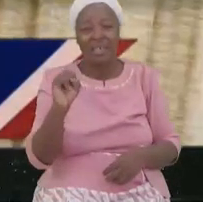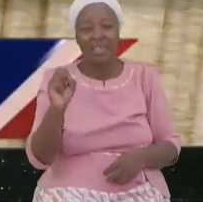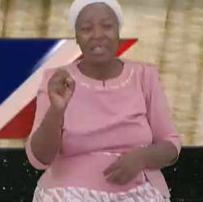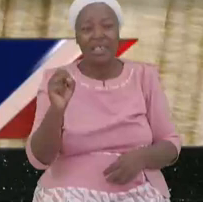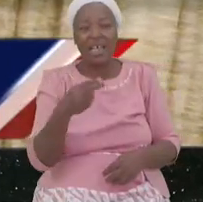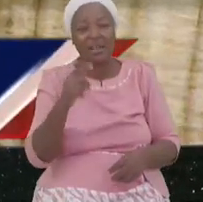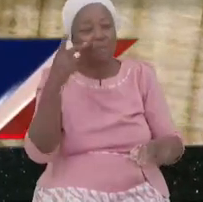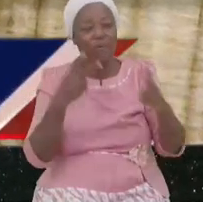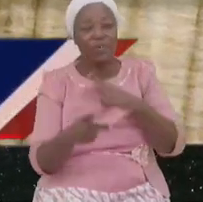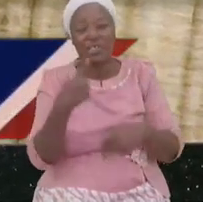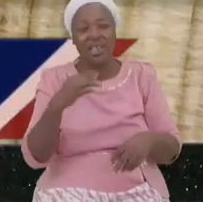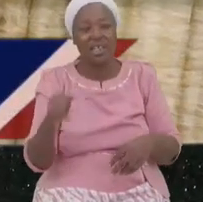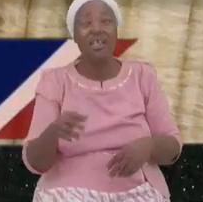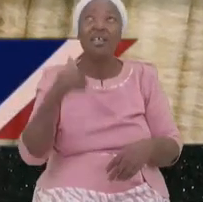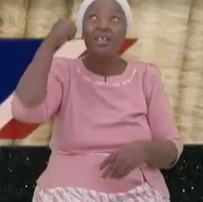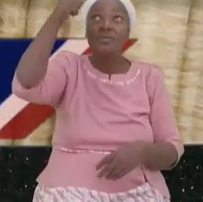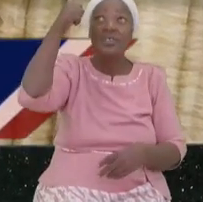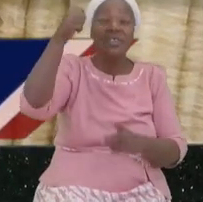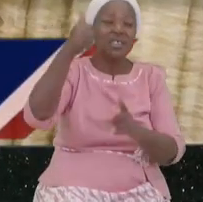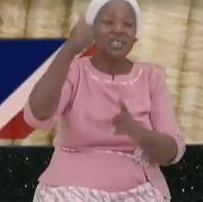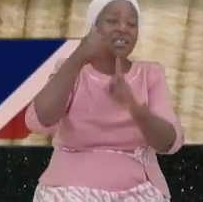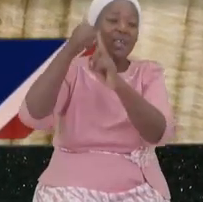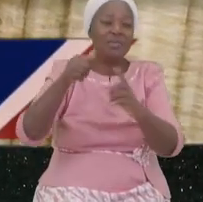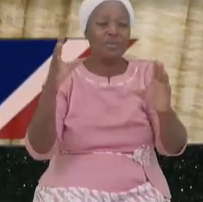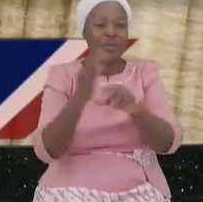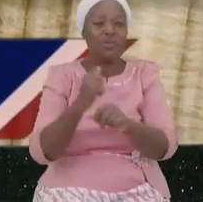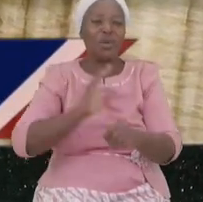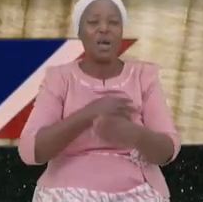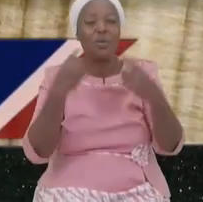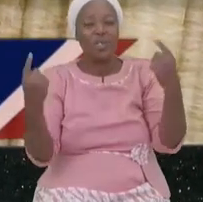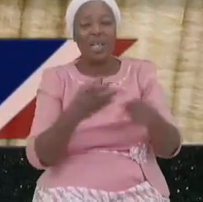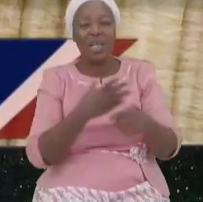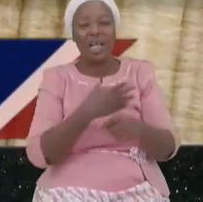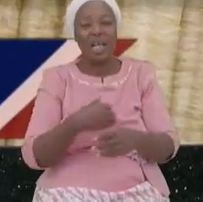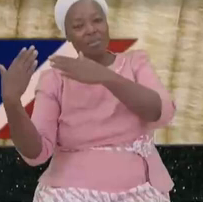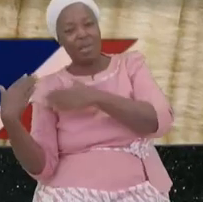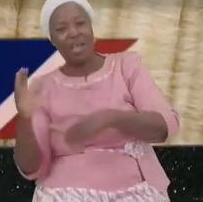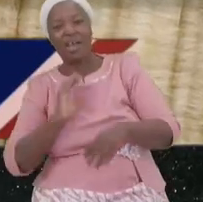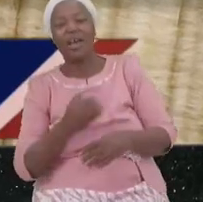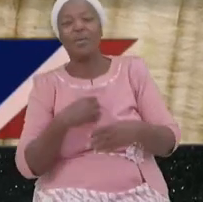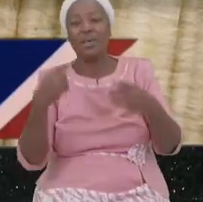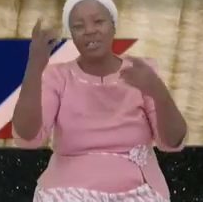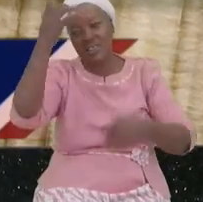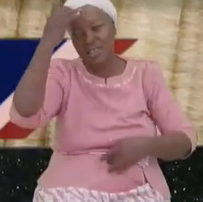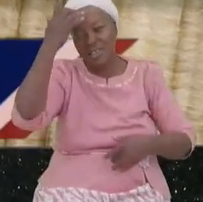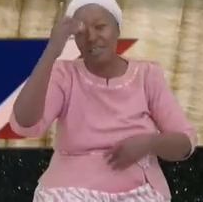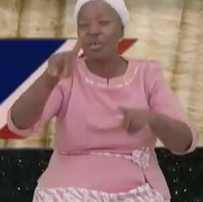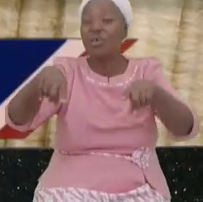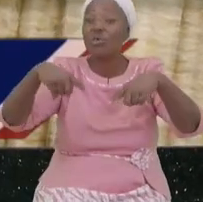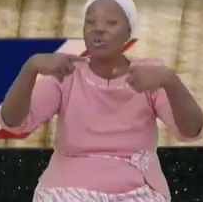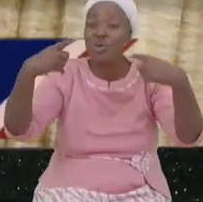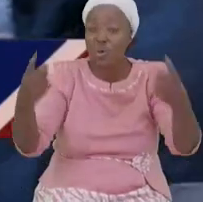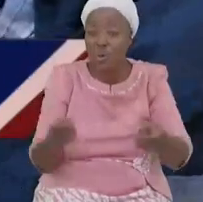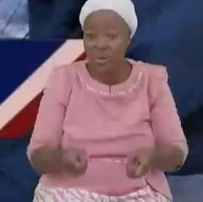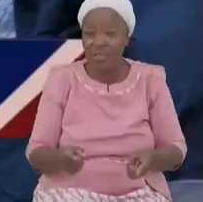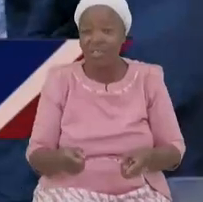nos infirmités et il s'est chargé de nos maladies. Parti de